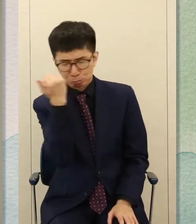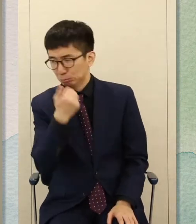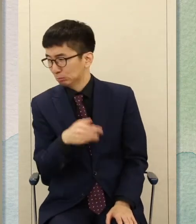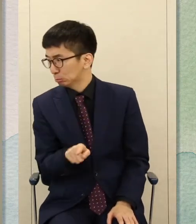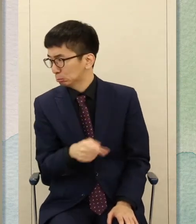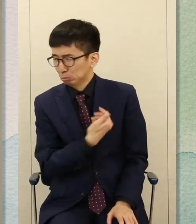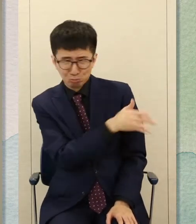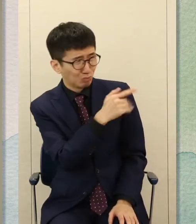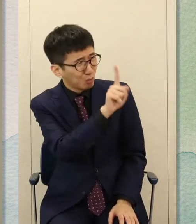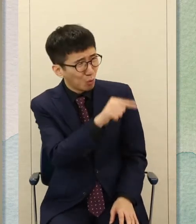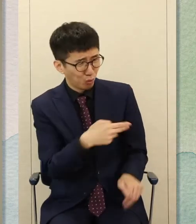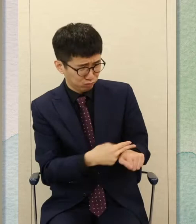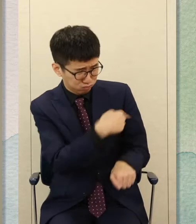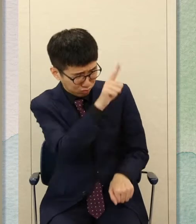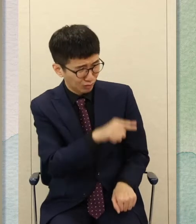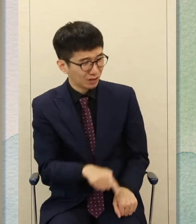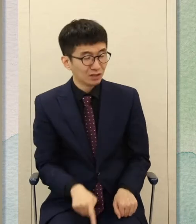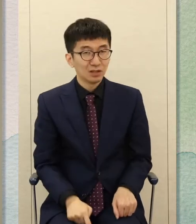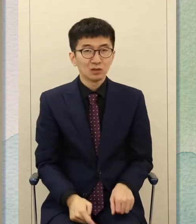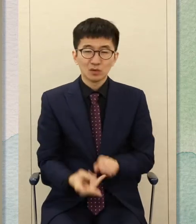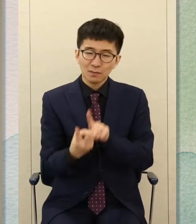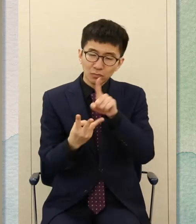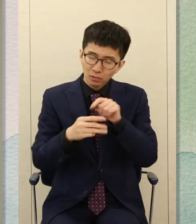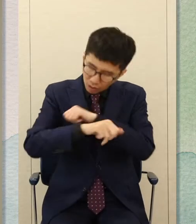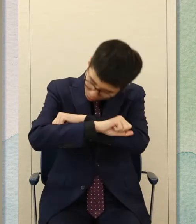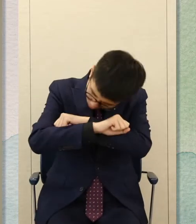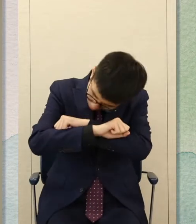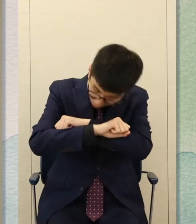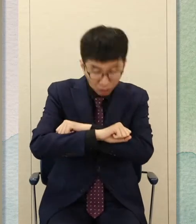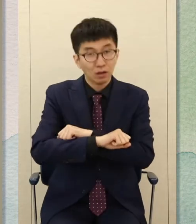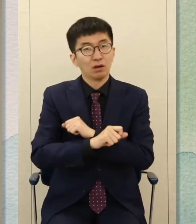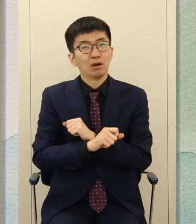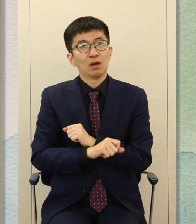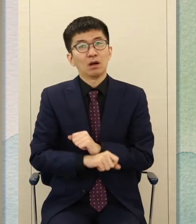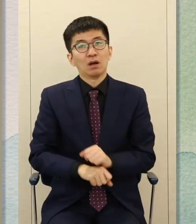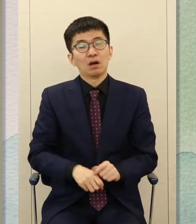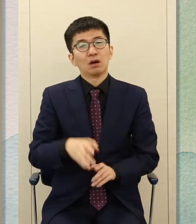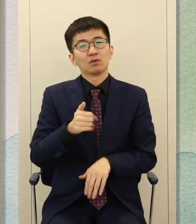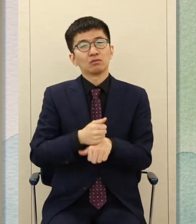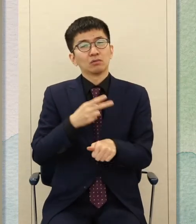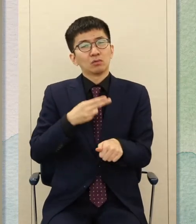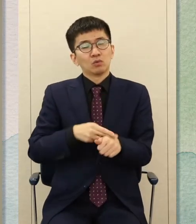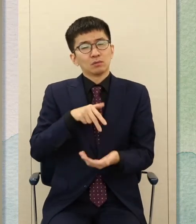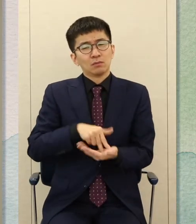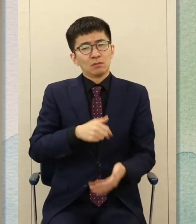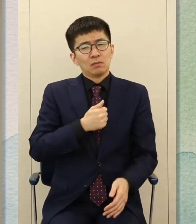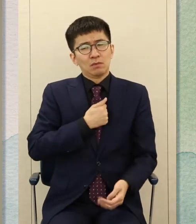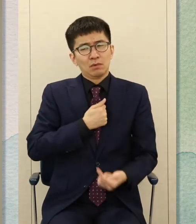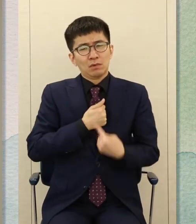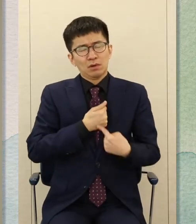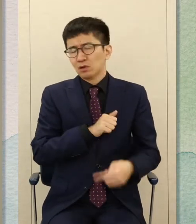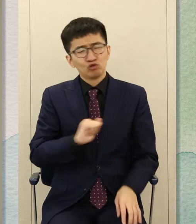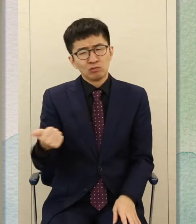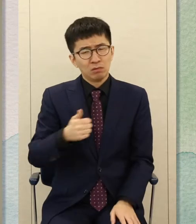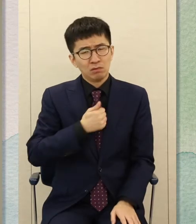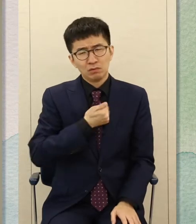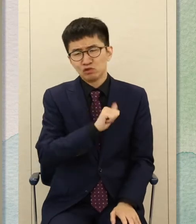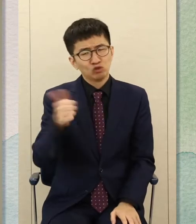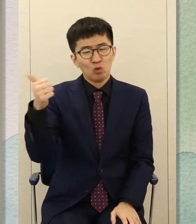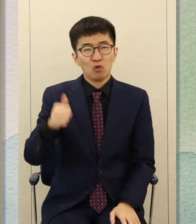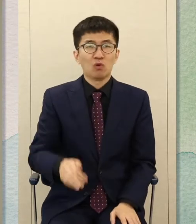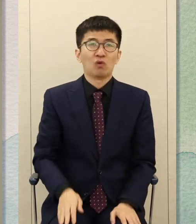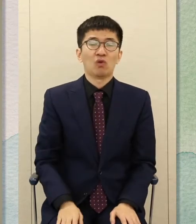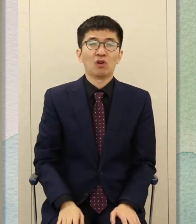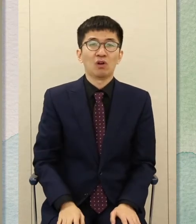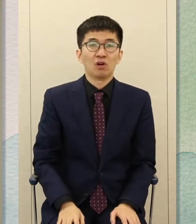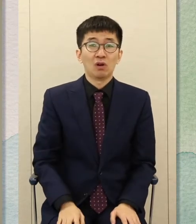다 뭐 3분의 1은 자고 막 이런 거니까 자존감의 상처를 너무 많이 받았던 거죠. 근데 이제